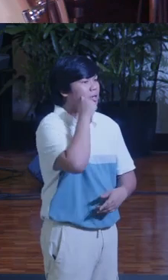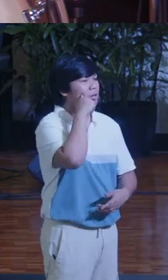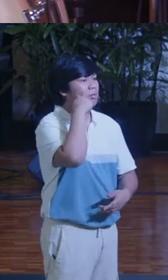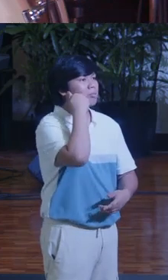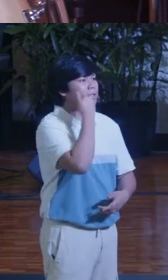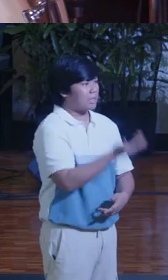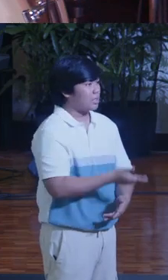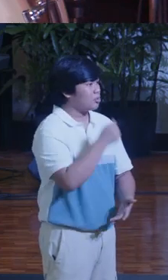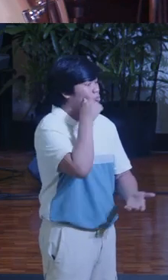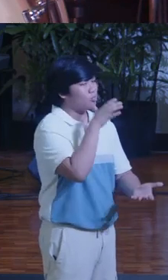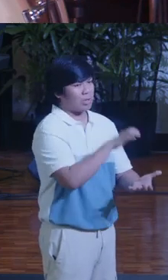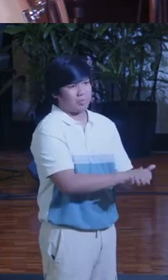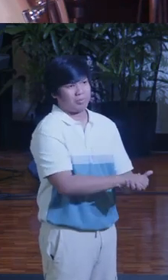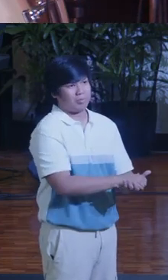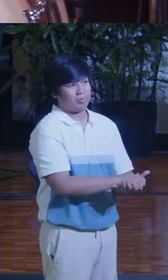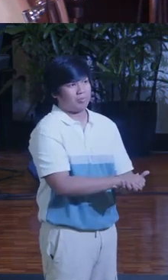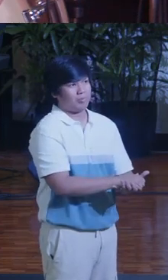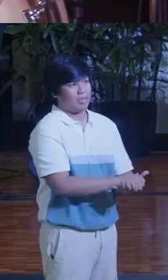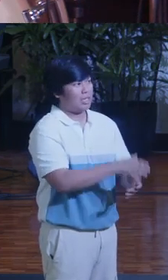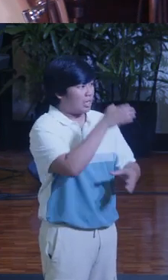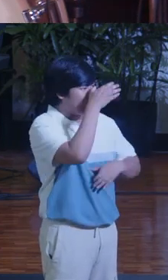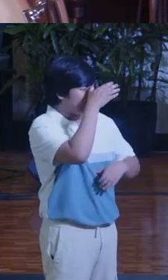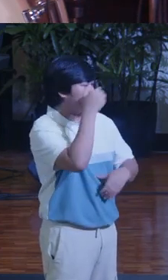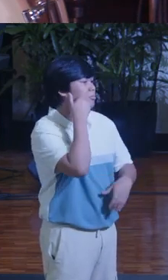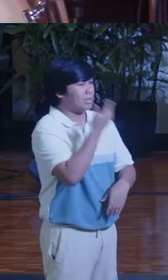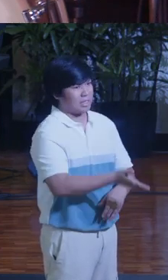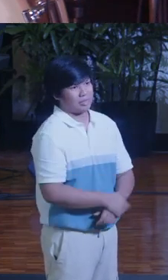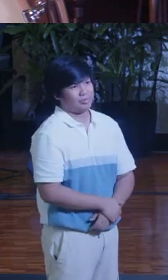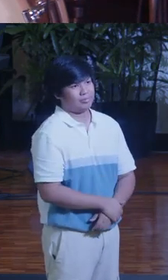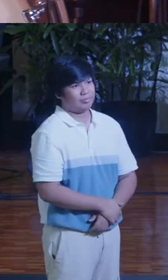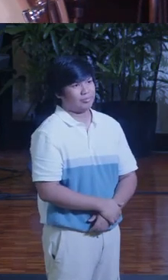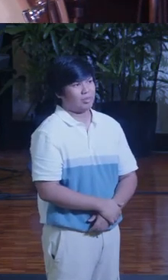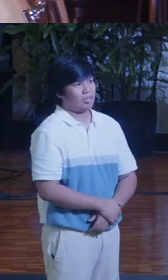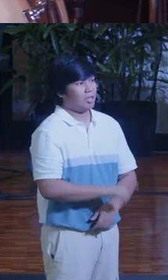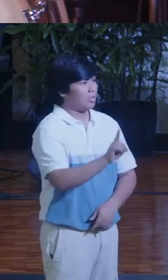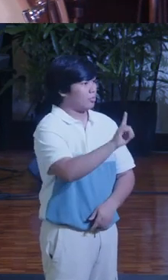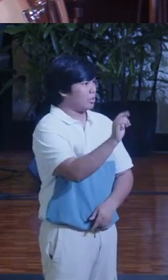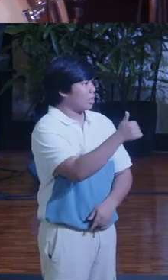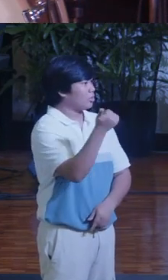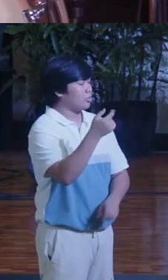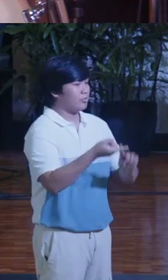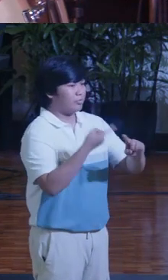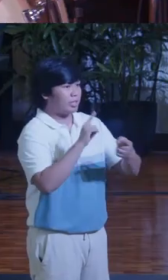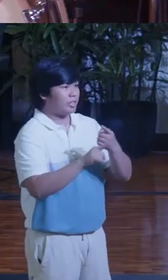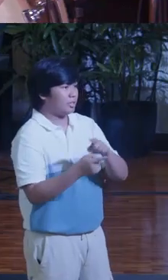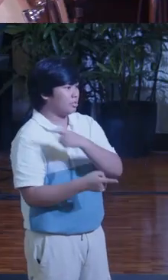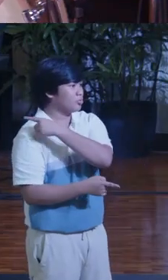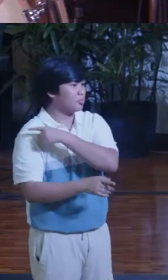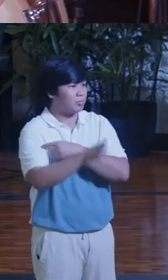42, cancer po. Yung isa pong kaibigan ng daddy ko,